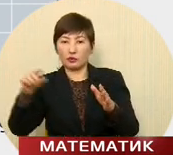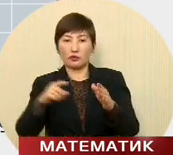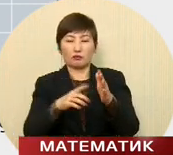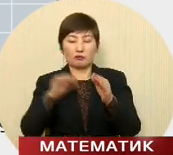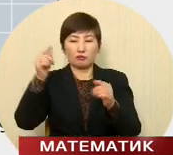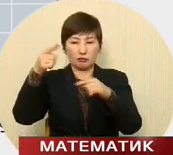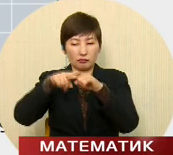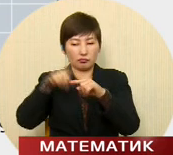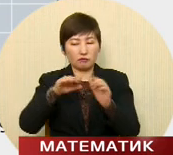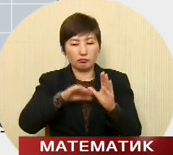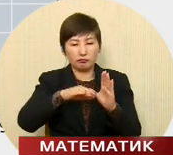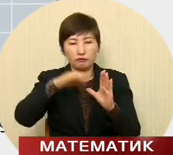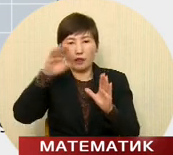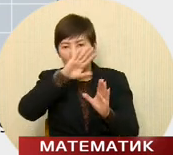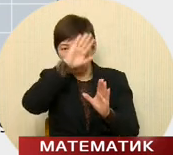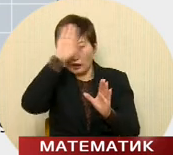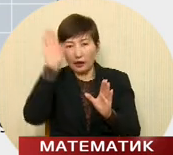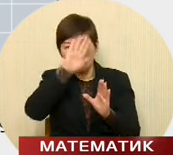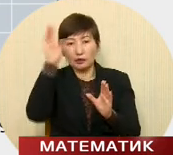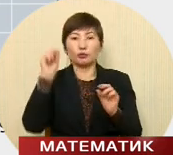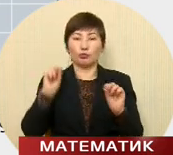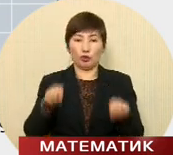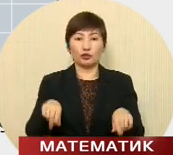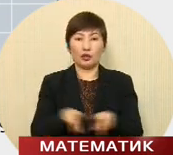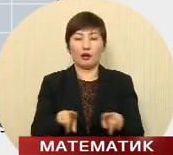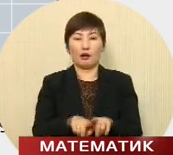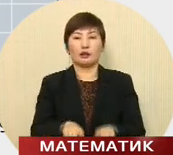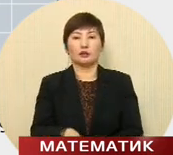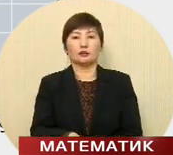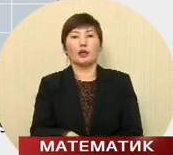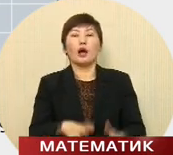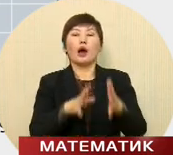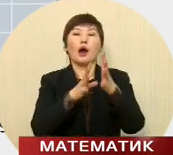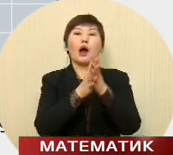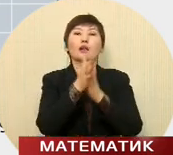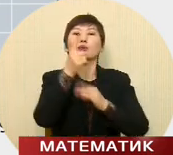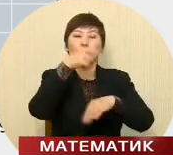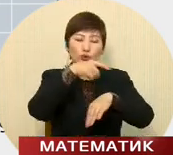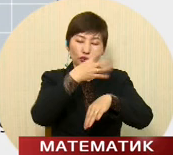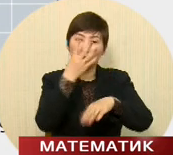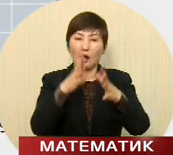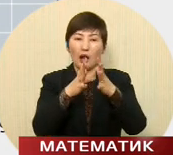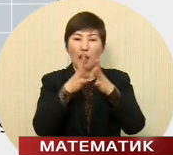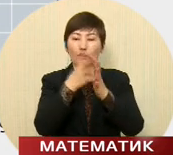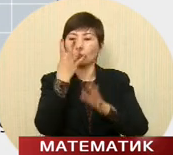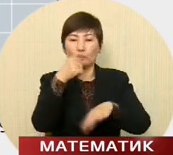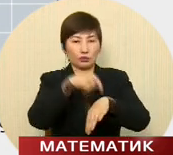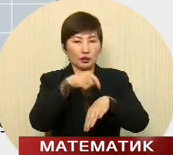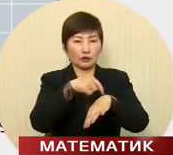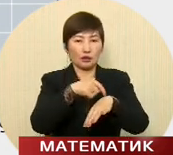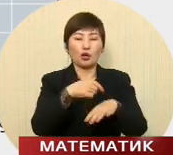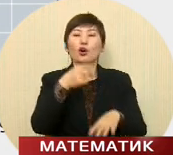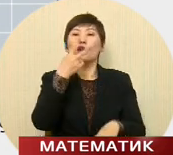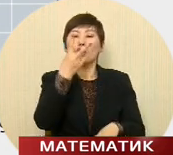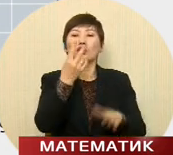байна. Өөрөөр хэлбэл 14 цагт 27 хэмийн дулаан буюу тухайн өдрийн хамгийн халуун үе маань энд харагдчихсан